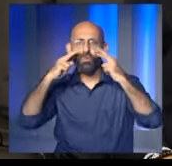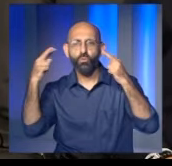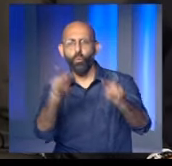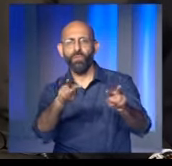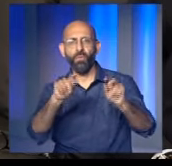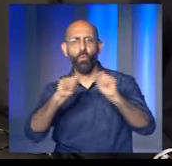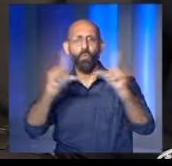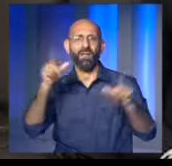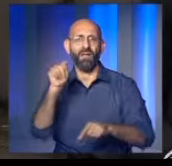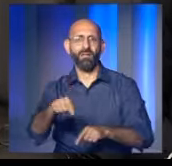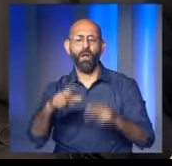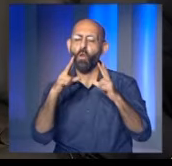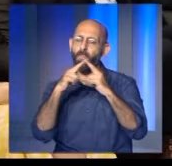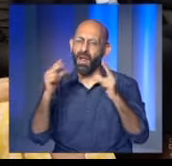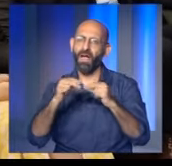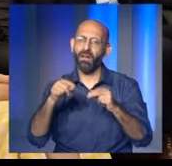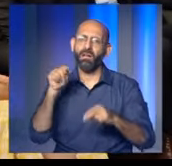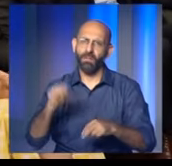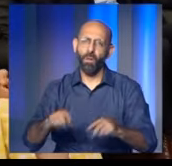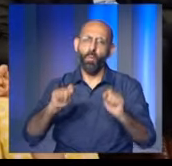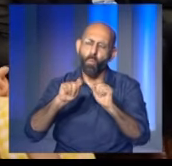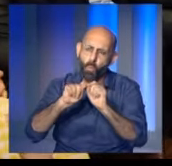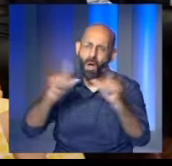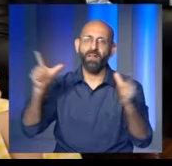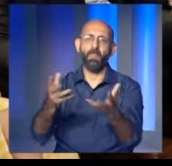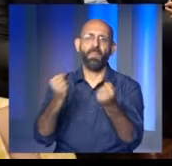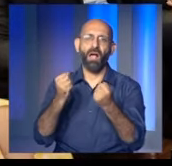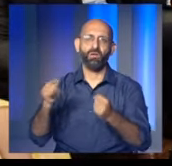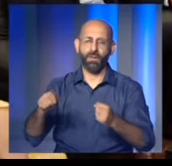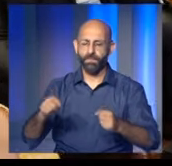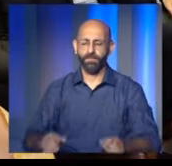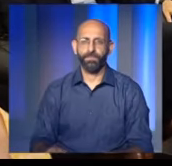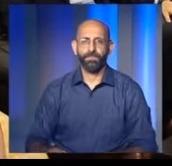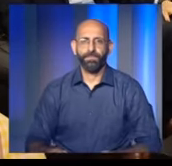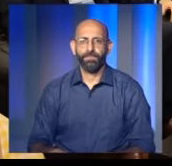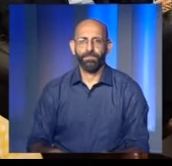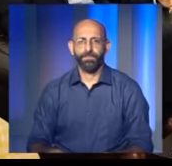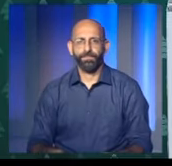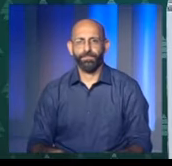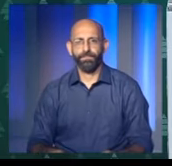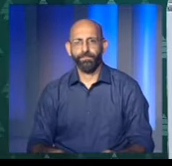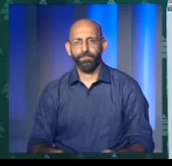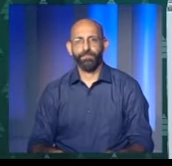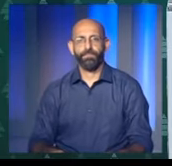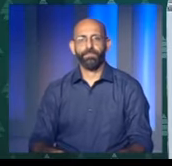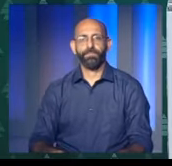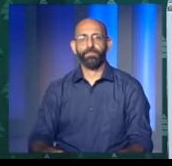والعالم بأجمعه يطلب منا العمل على تقريب وجهات النظر في هذا الإطار. عندنا